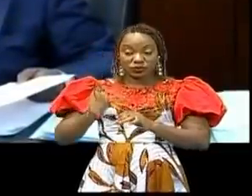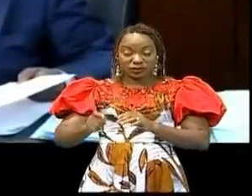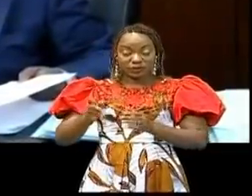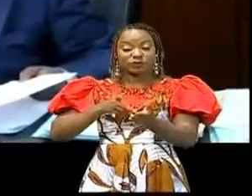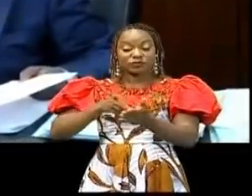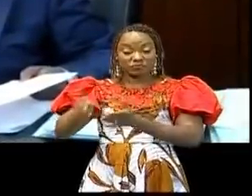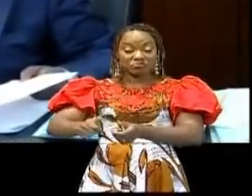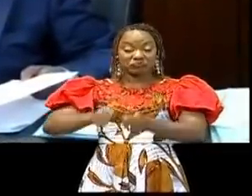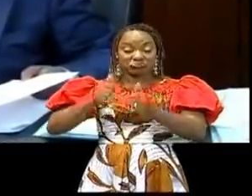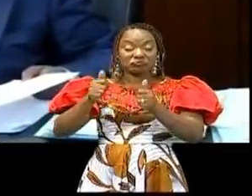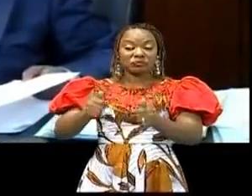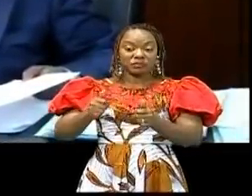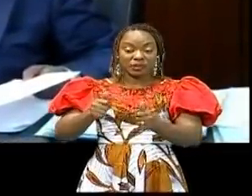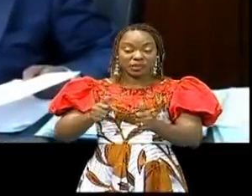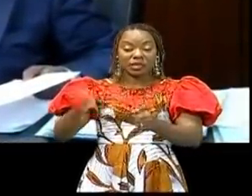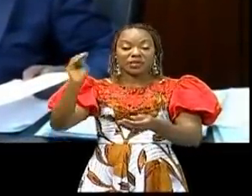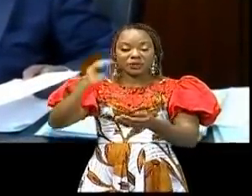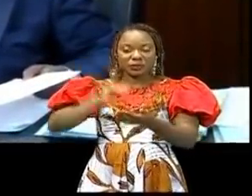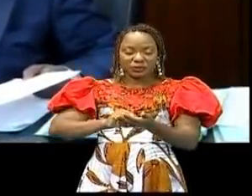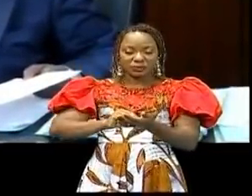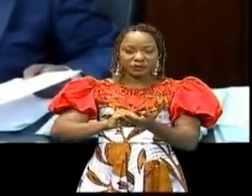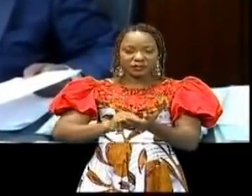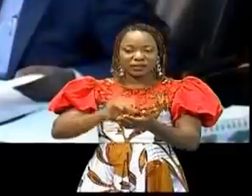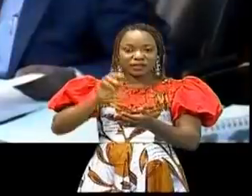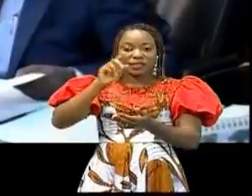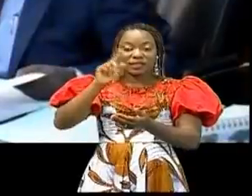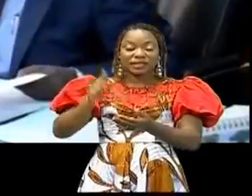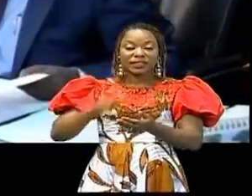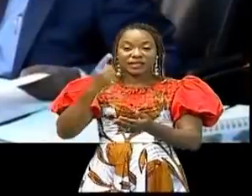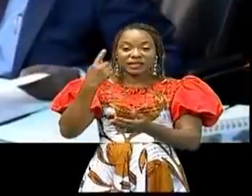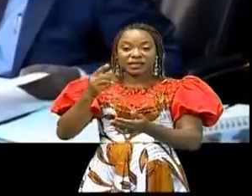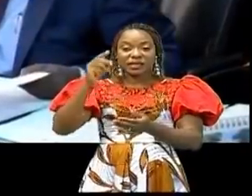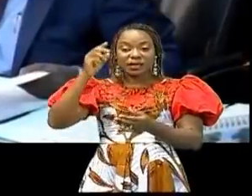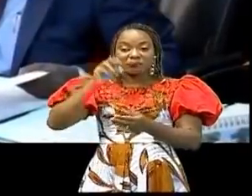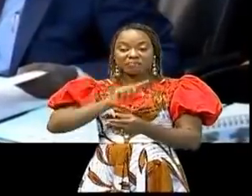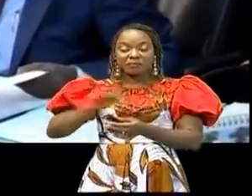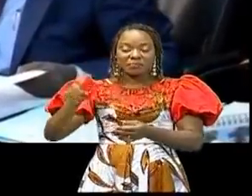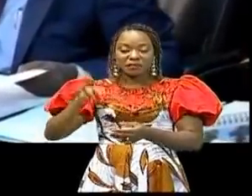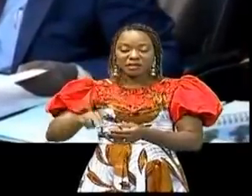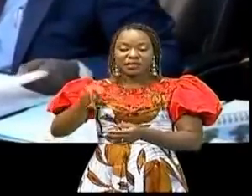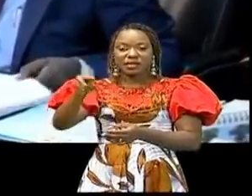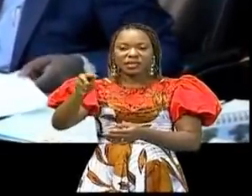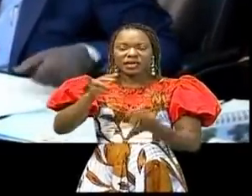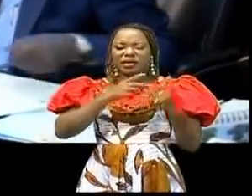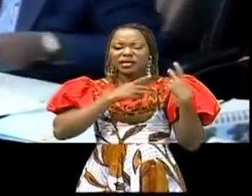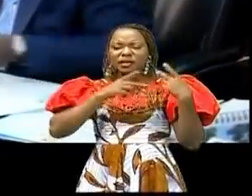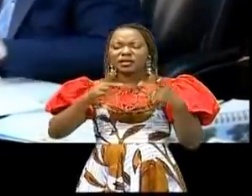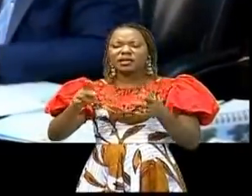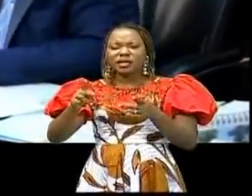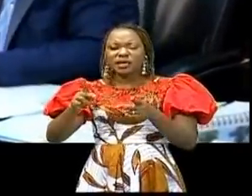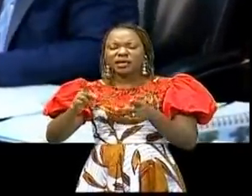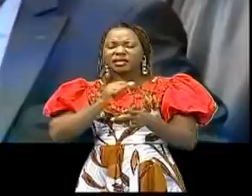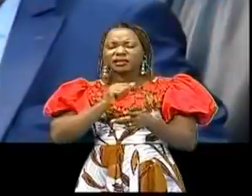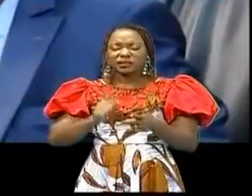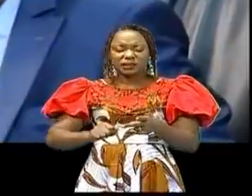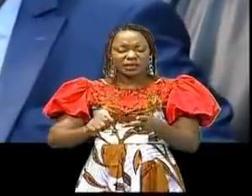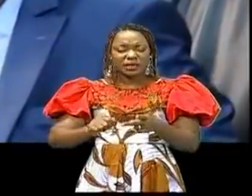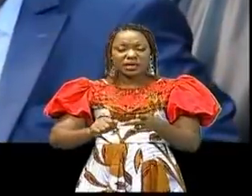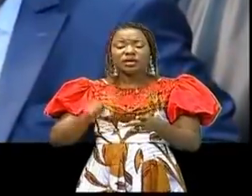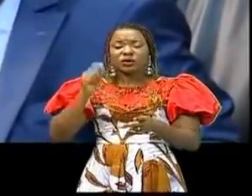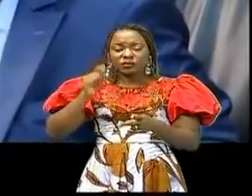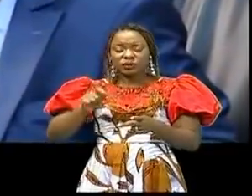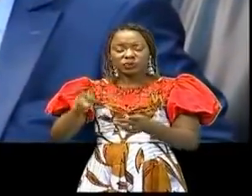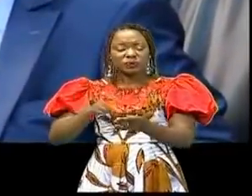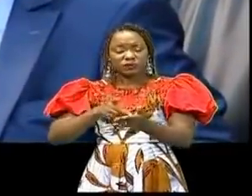des policiers. Bien plus, 31 000 militaires non retraités, qui depuis 18 ans étaient catégorisés inactifs,